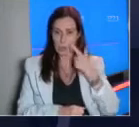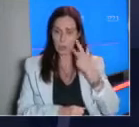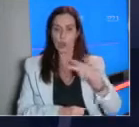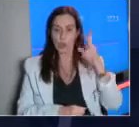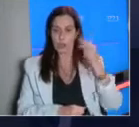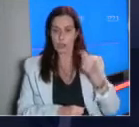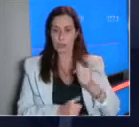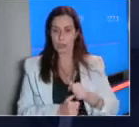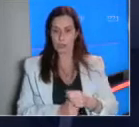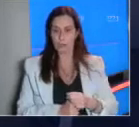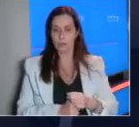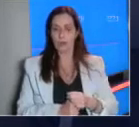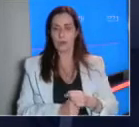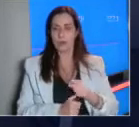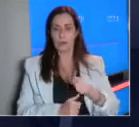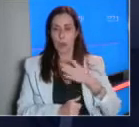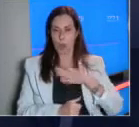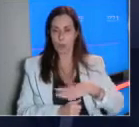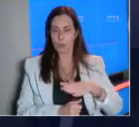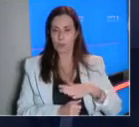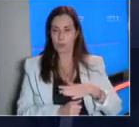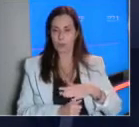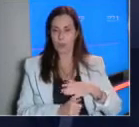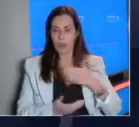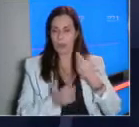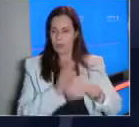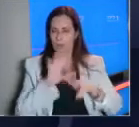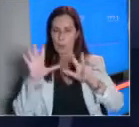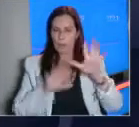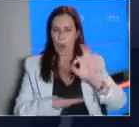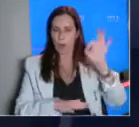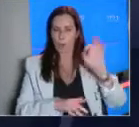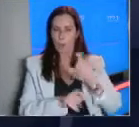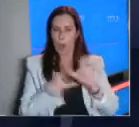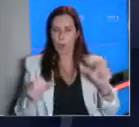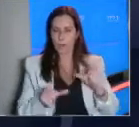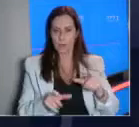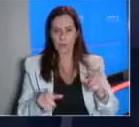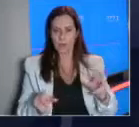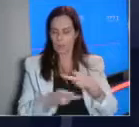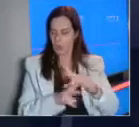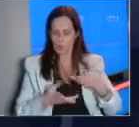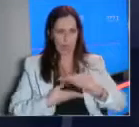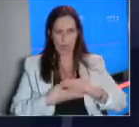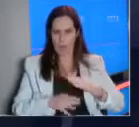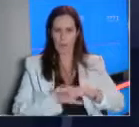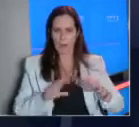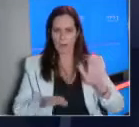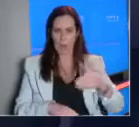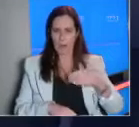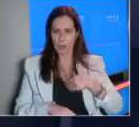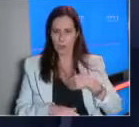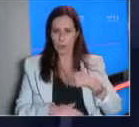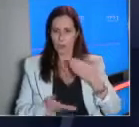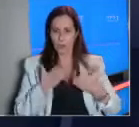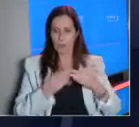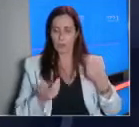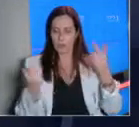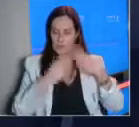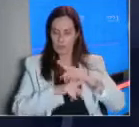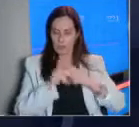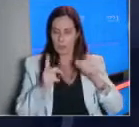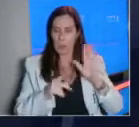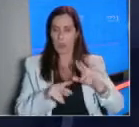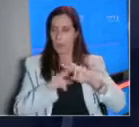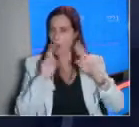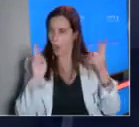הרבה יותר כסף מה-15%, הרי הם רוצים לגלח 85% מהחוב המקורי, זה בלתי נתפס. גם אם אנחנו משווים את זה מול עסקאות